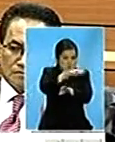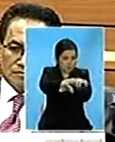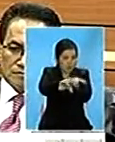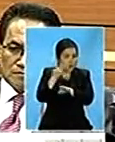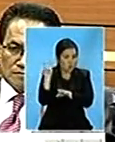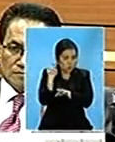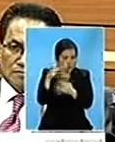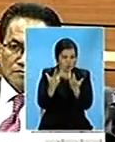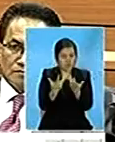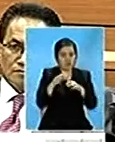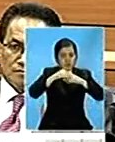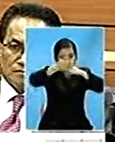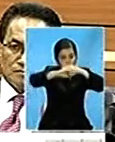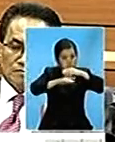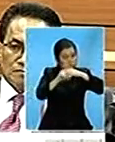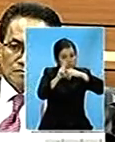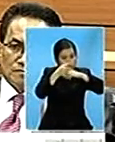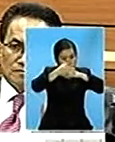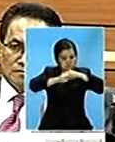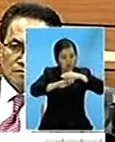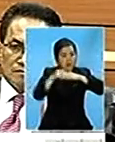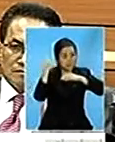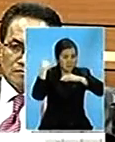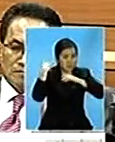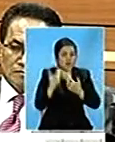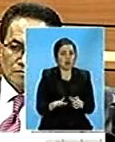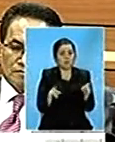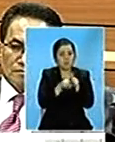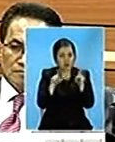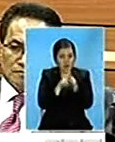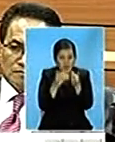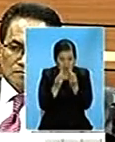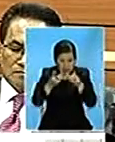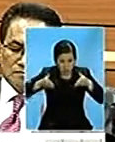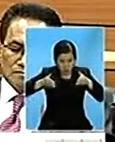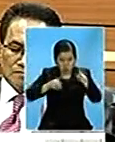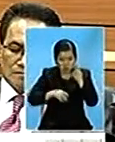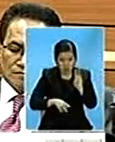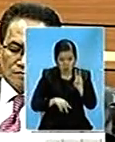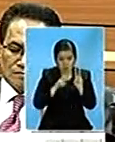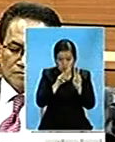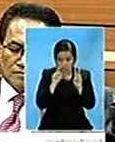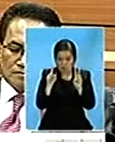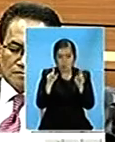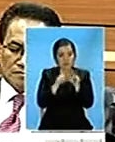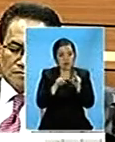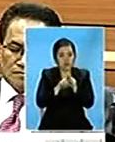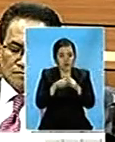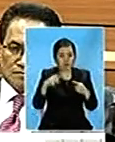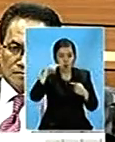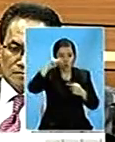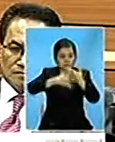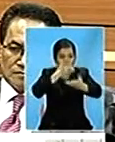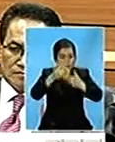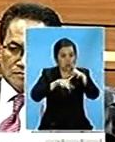ำรุดทรุดโทรมมากทางหลวงแผ่นดินหมายเลข221ช่วงบริเวณตลาดชุมช